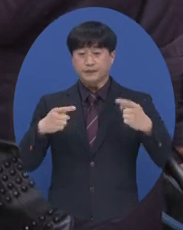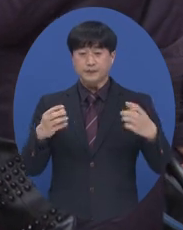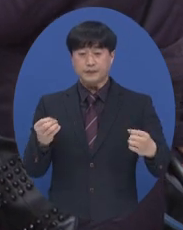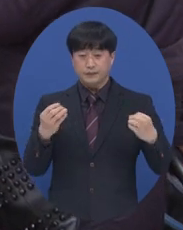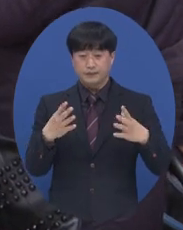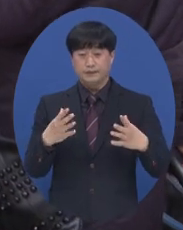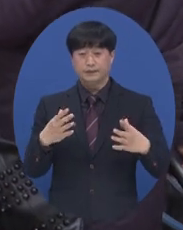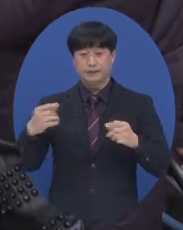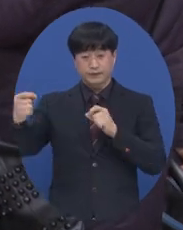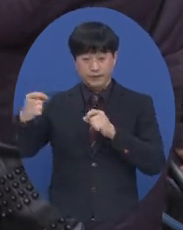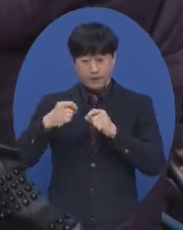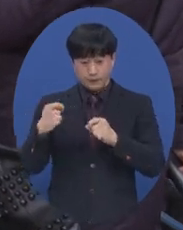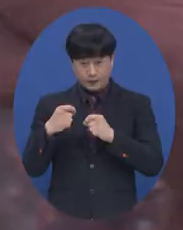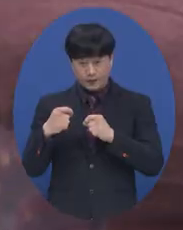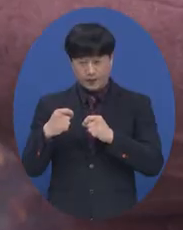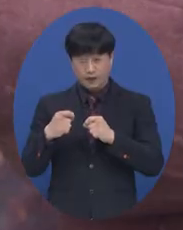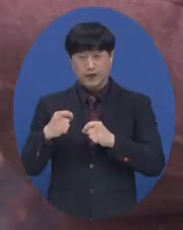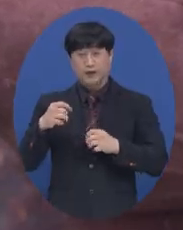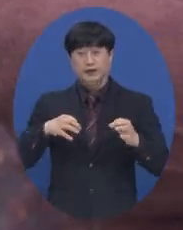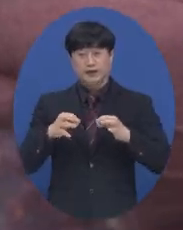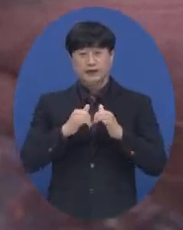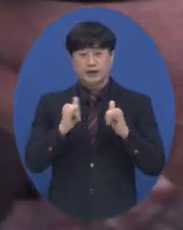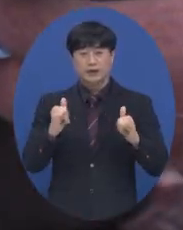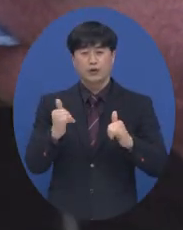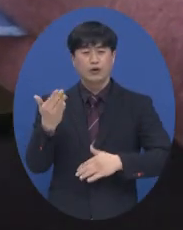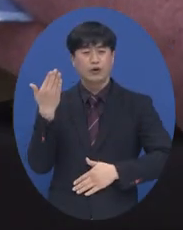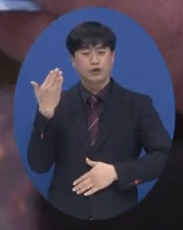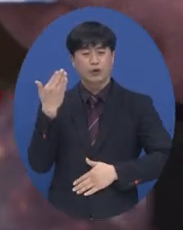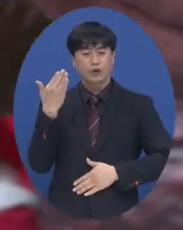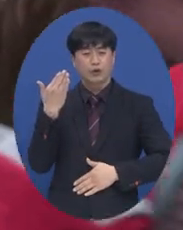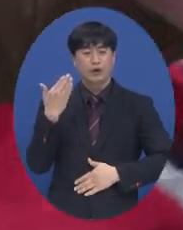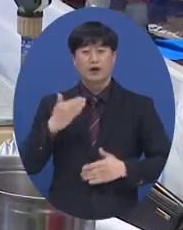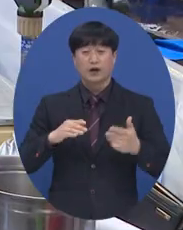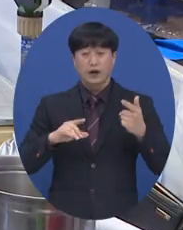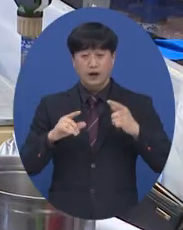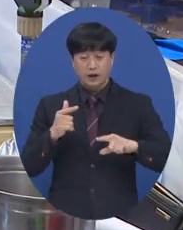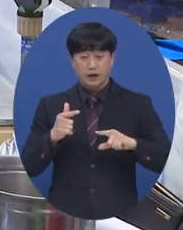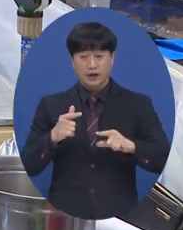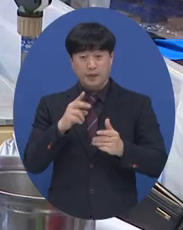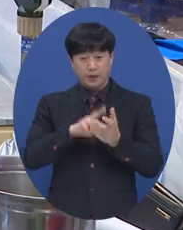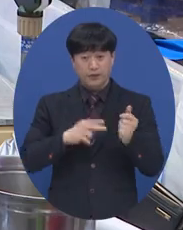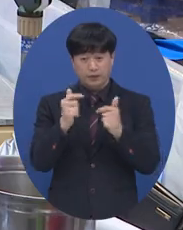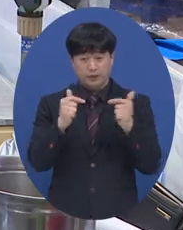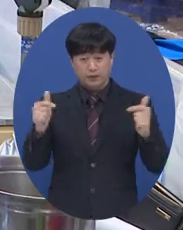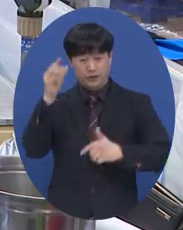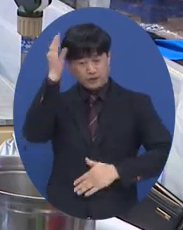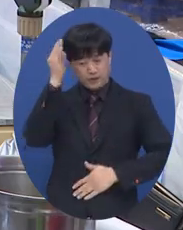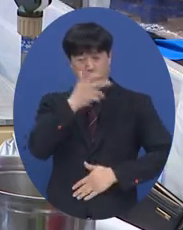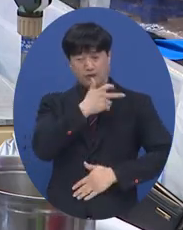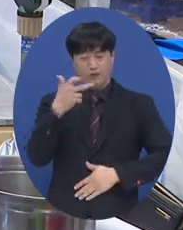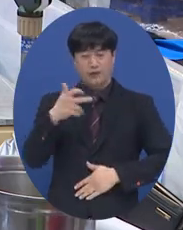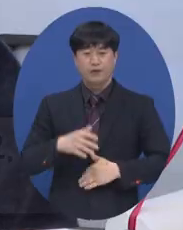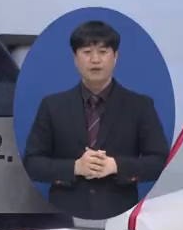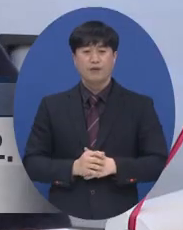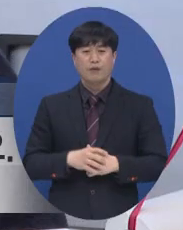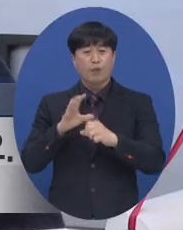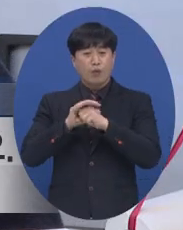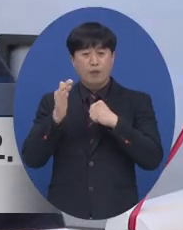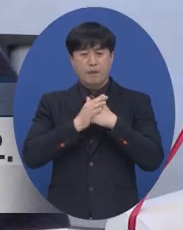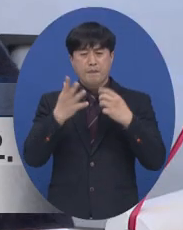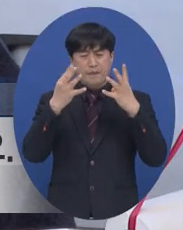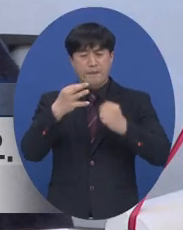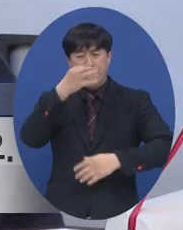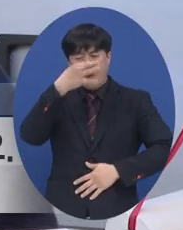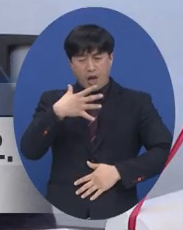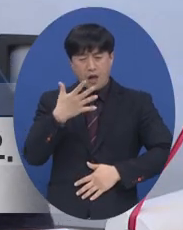명절 대목을 코아 패주 시장 상인들도 종전과 달리 매출이 늘어 기대에 목소리가 높습니다 통합의 많이